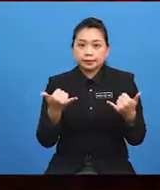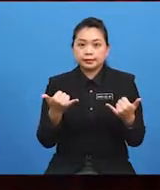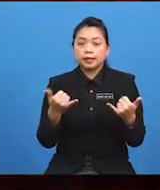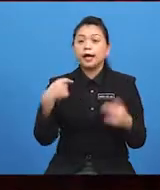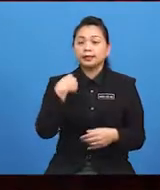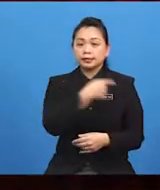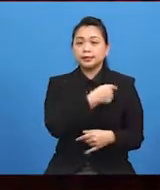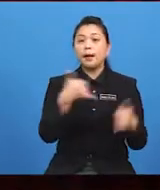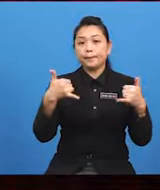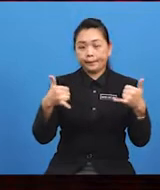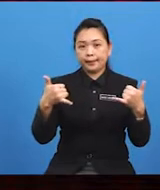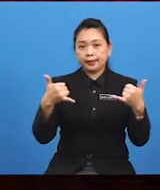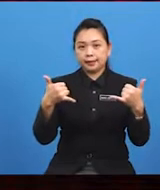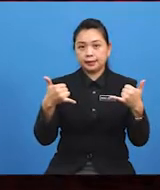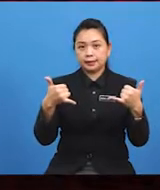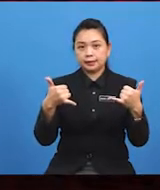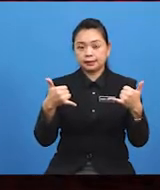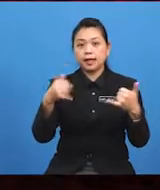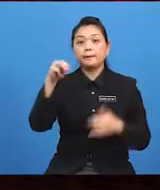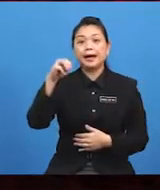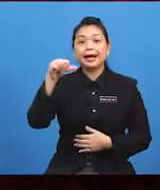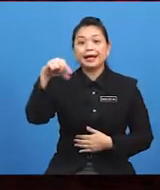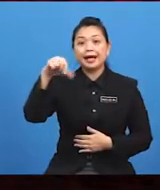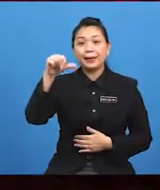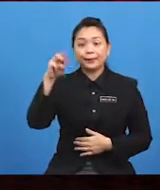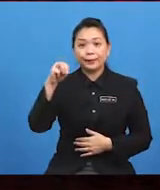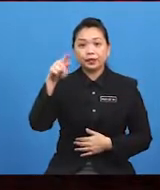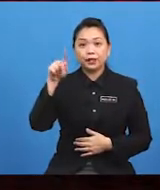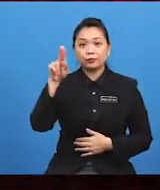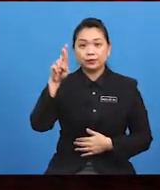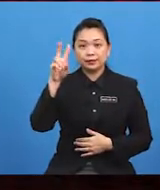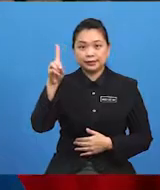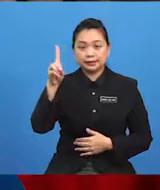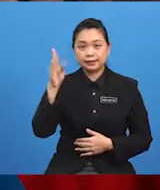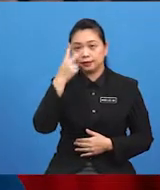Sekarang mari kita mainkan arpeggio makam kud ini bersama-sama saudari Nor.